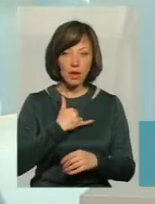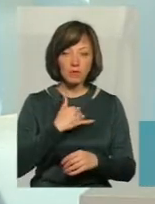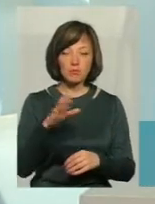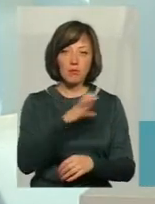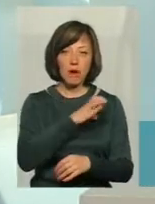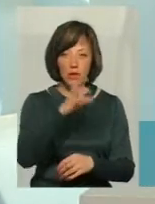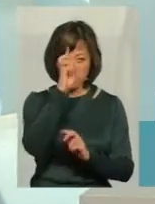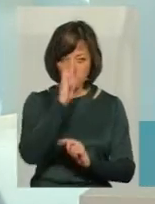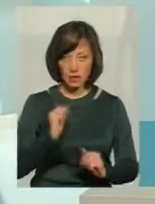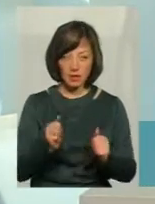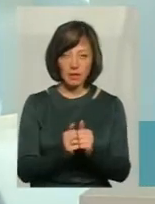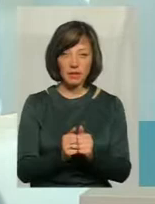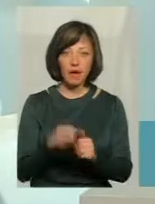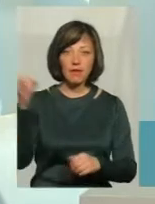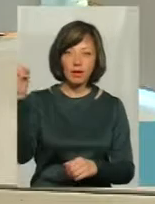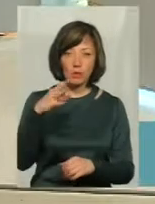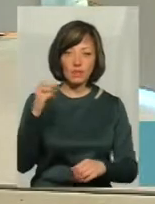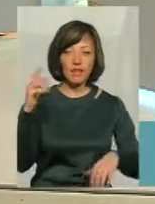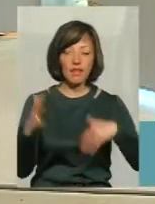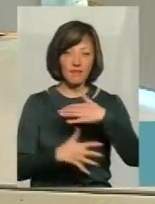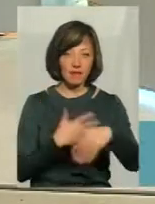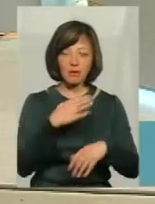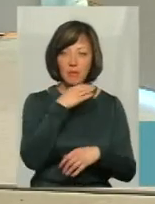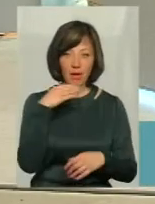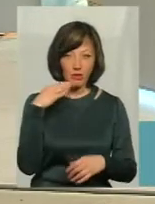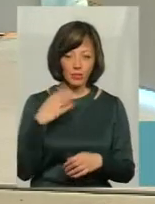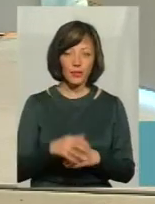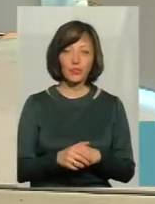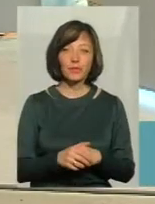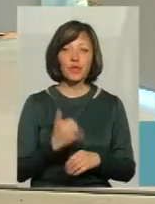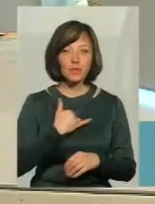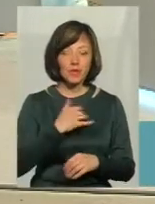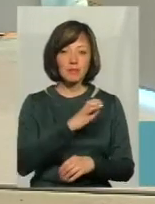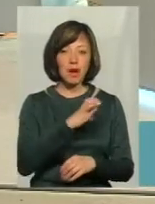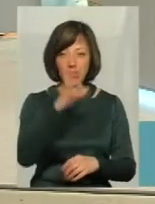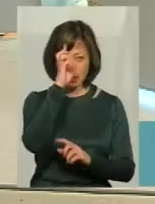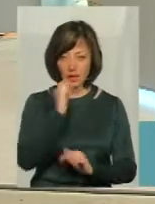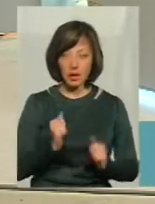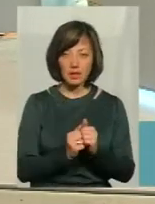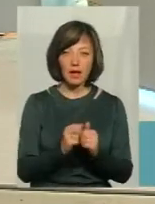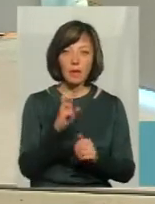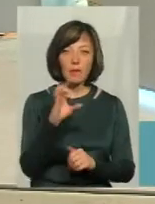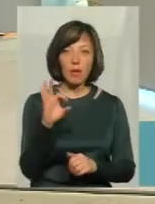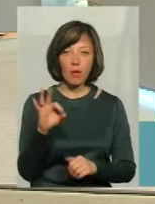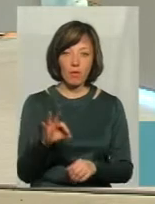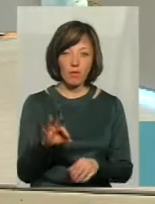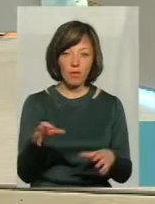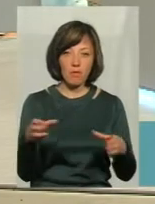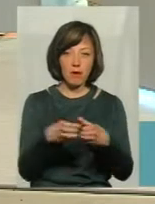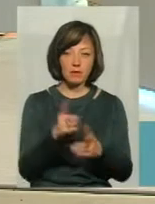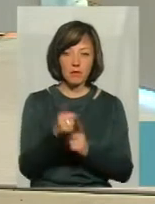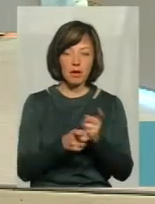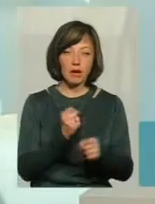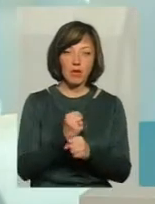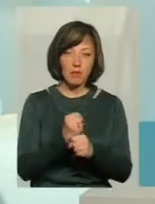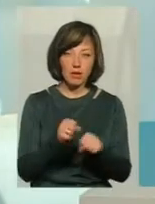багата країна на сонце, на вітер. У нас його багато. У нас багата країна на біомасу, яку можна також переробити, яку можна